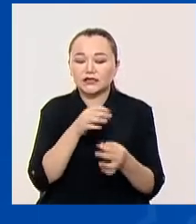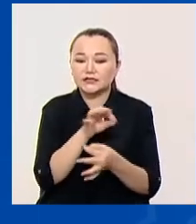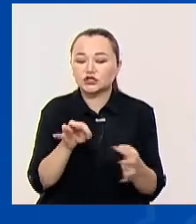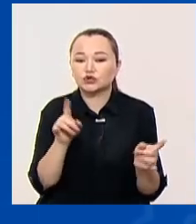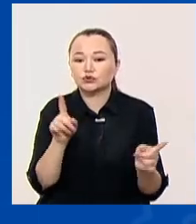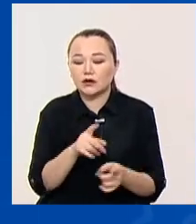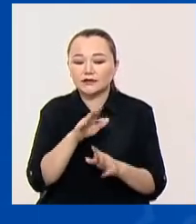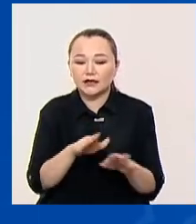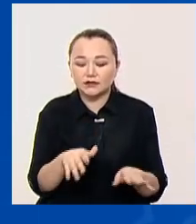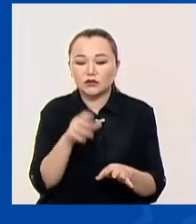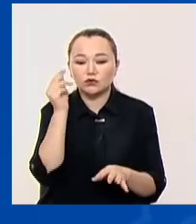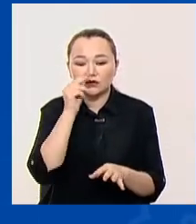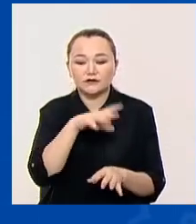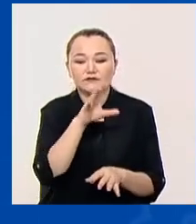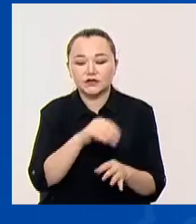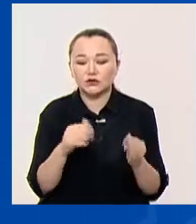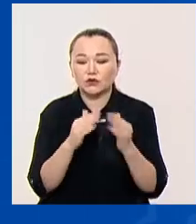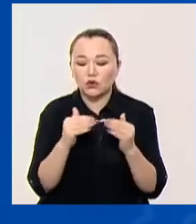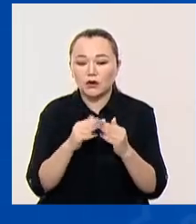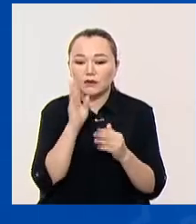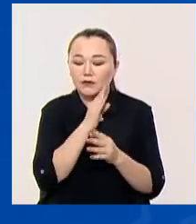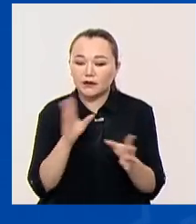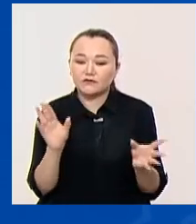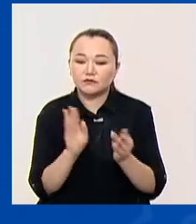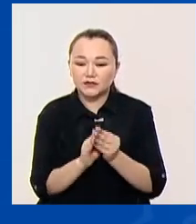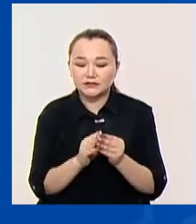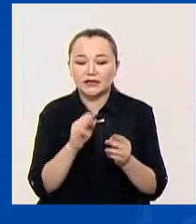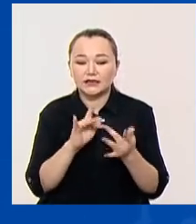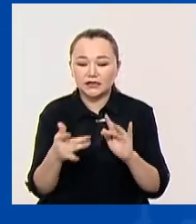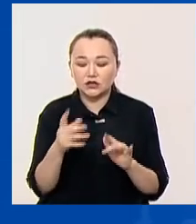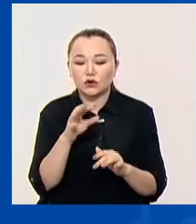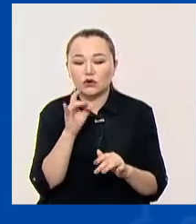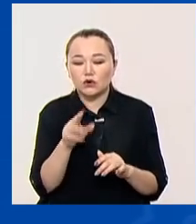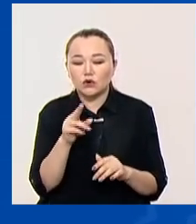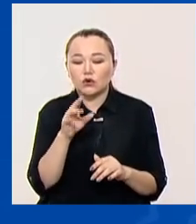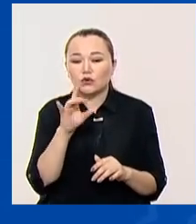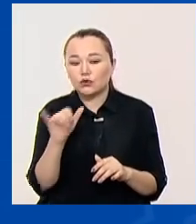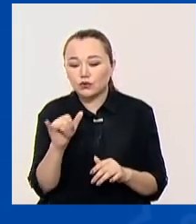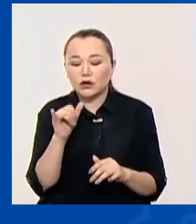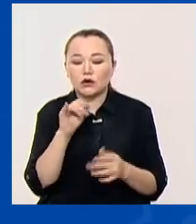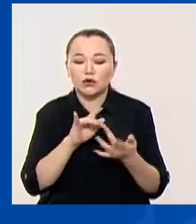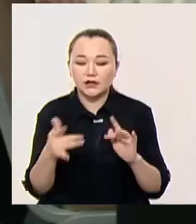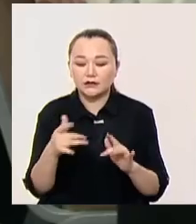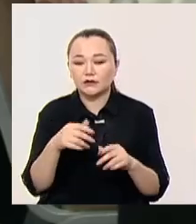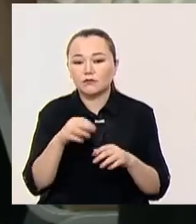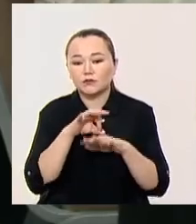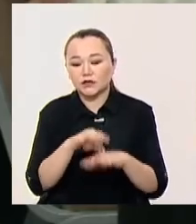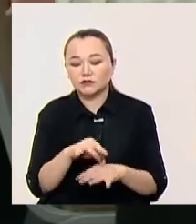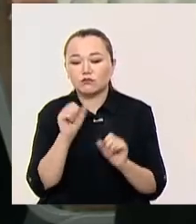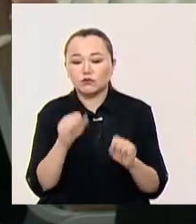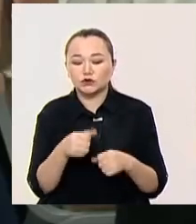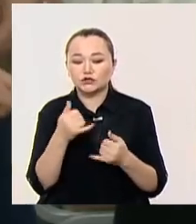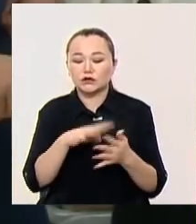артықшылығы балалар сабақтардың барлығын үйде ата-аналарымен бірге интернет.рок.ру порталында онлайн форматында өтеді. Ал